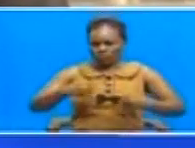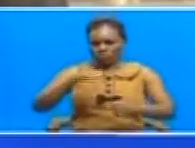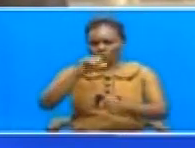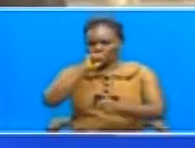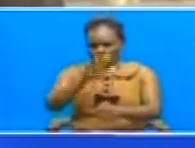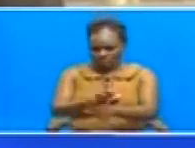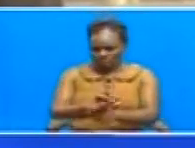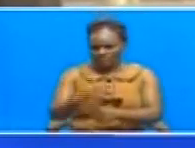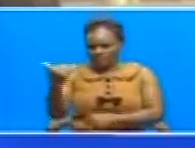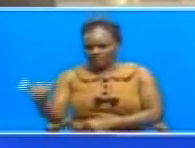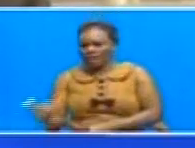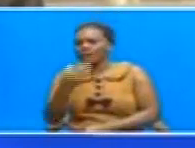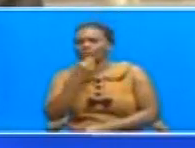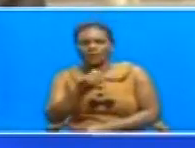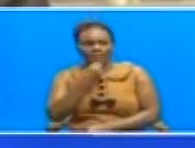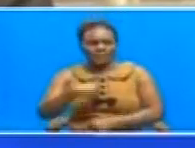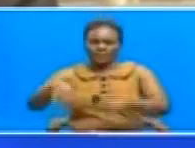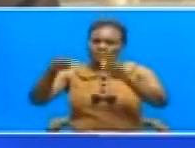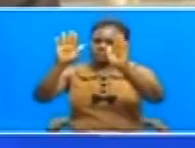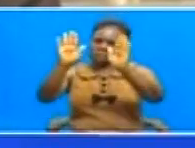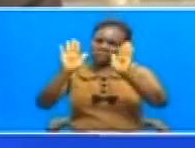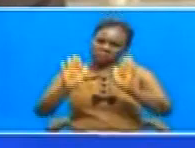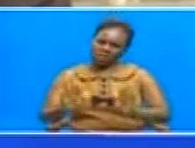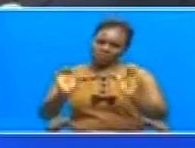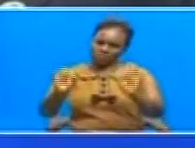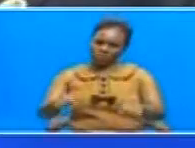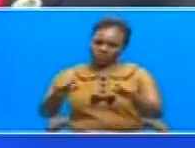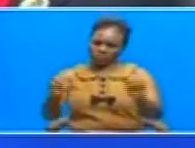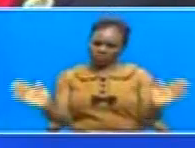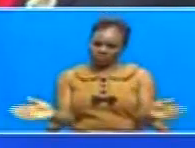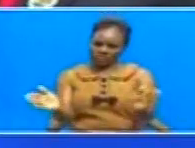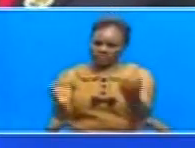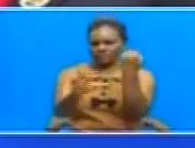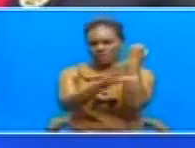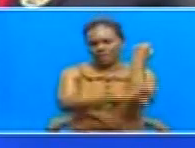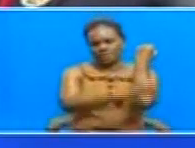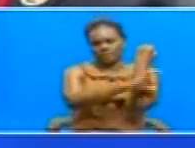man who would have played a crucial role in the affairs of this country.